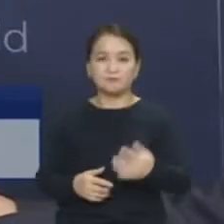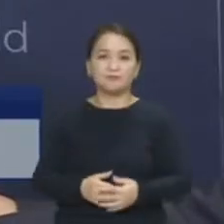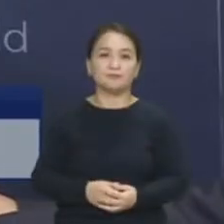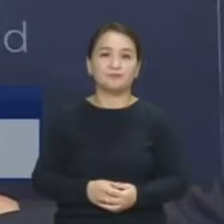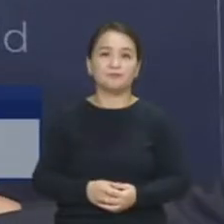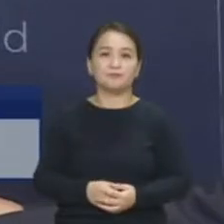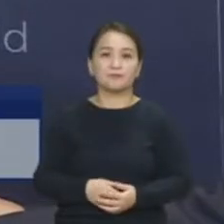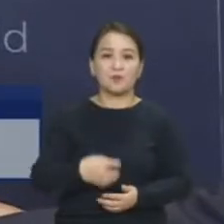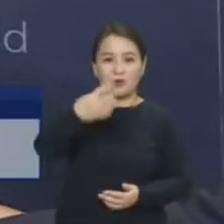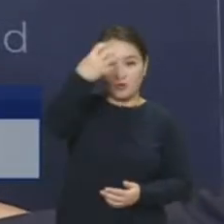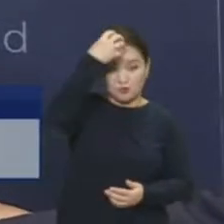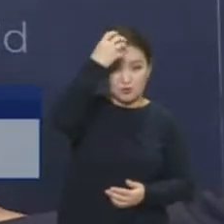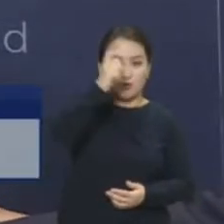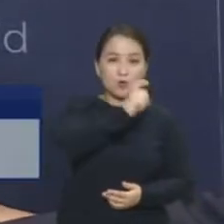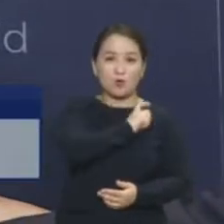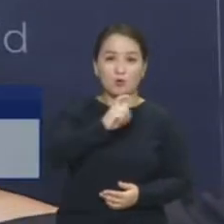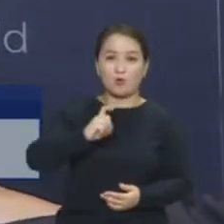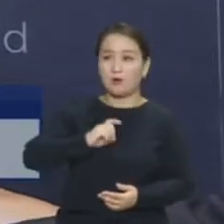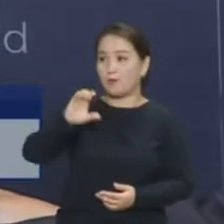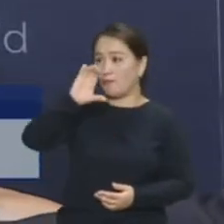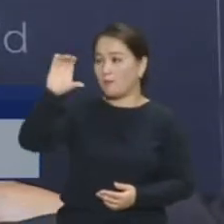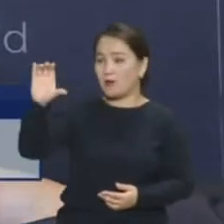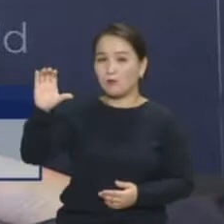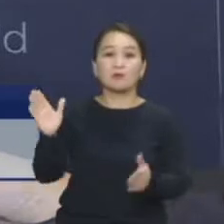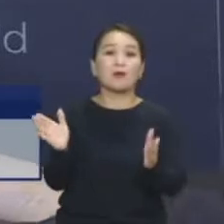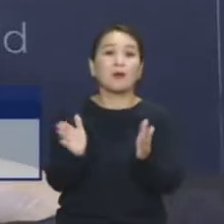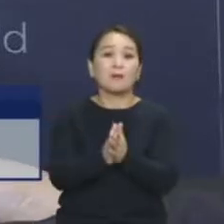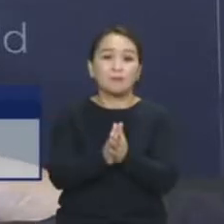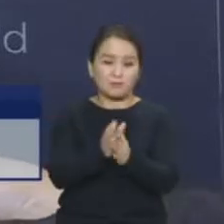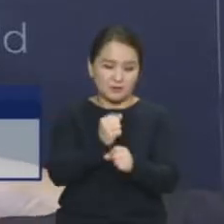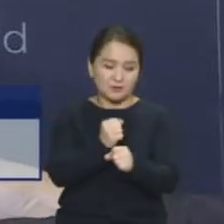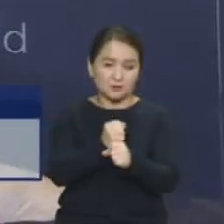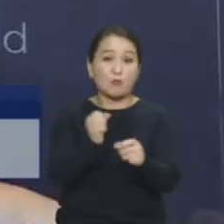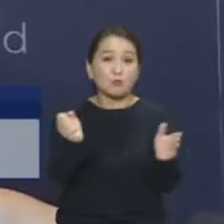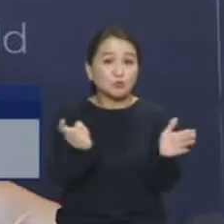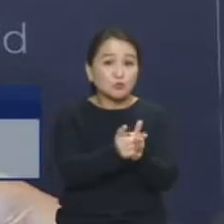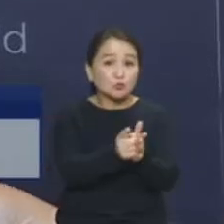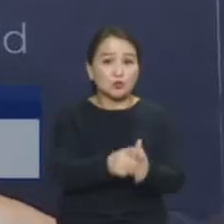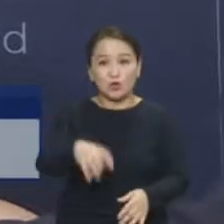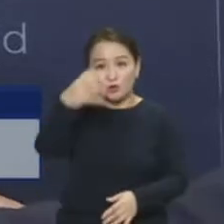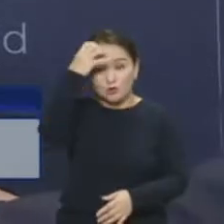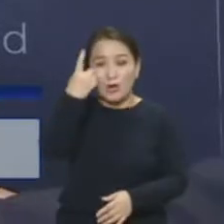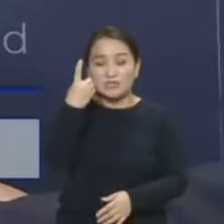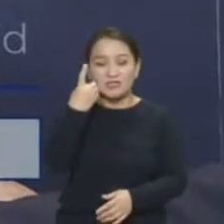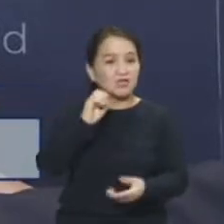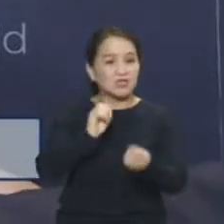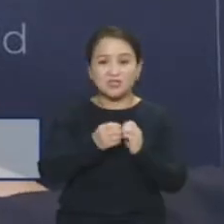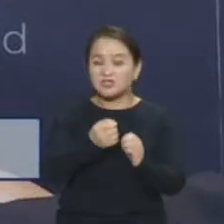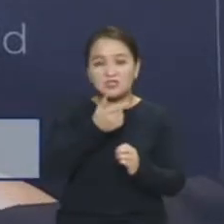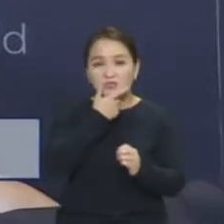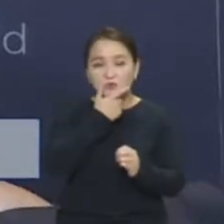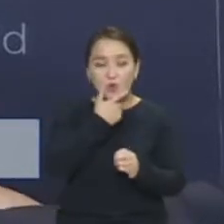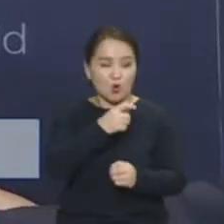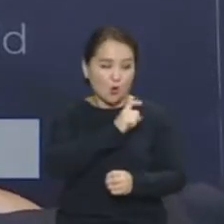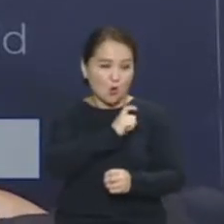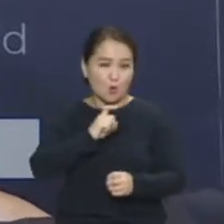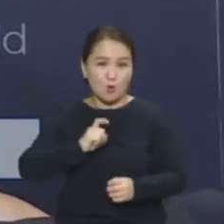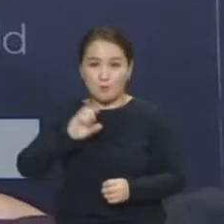ховийн хөвшлийн хамтрал нин чухал. Төр дангаараа энэ болгоны хийж чадахгүй.